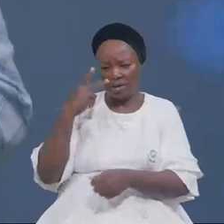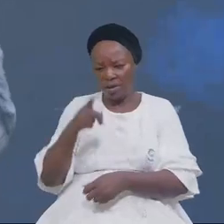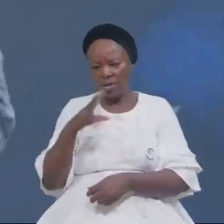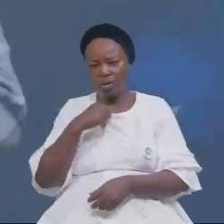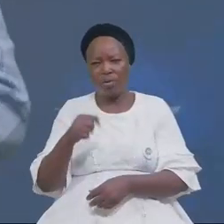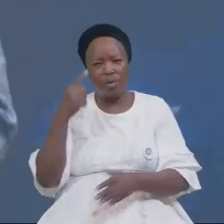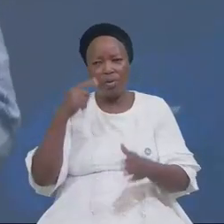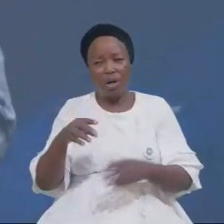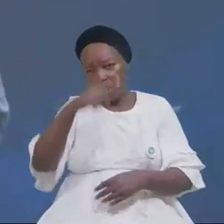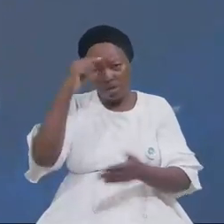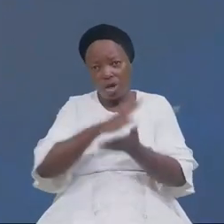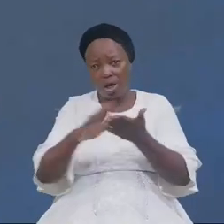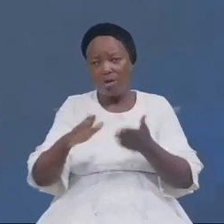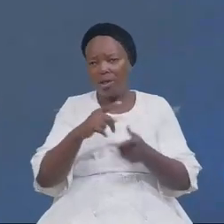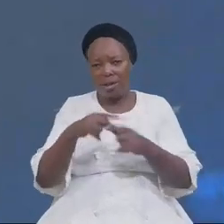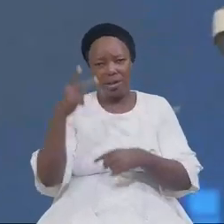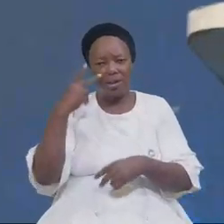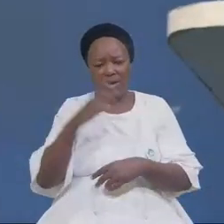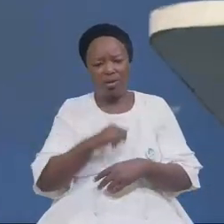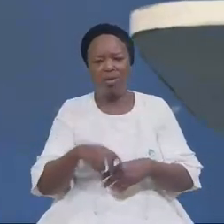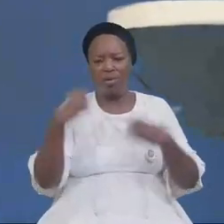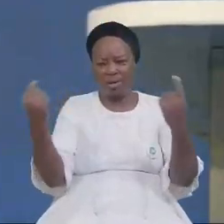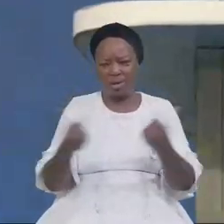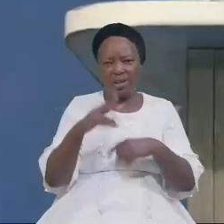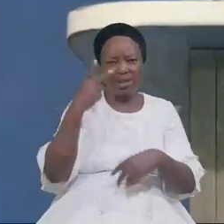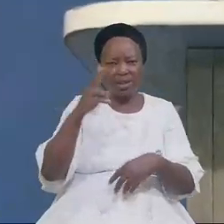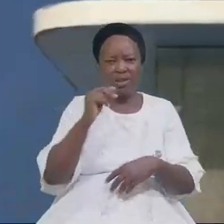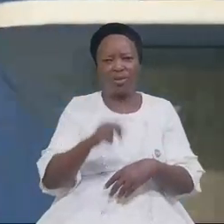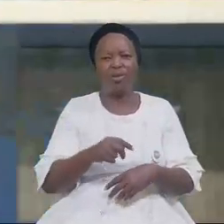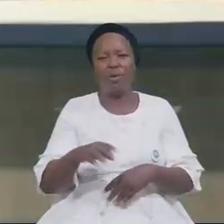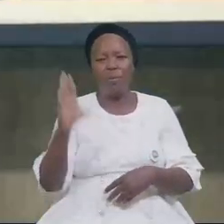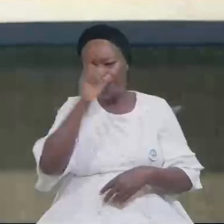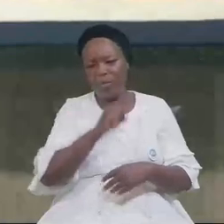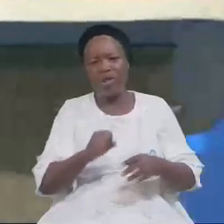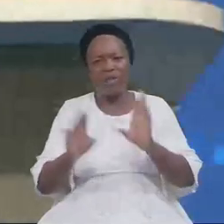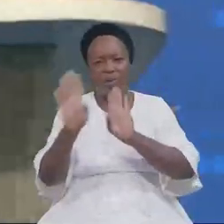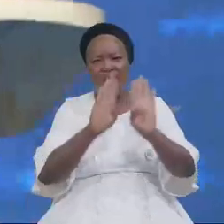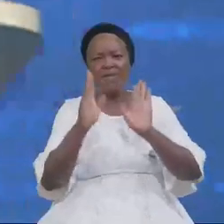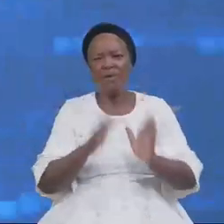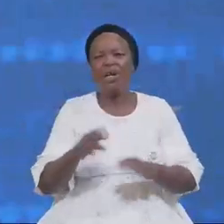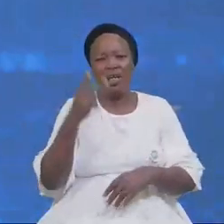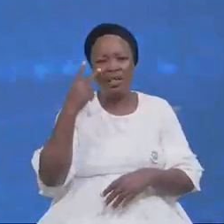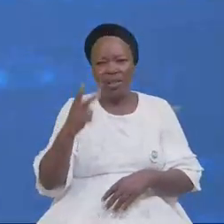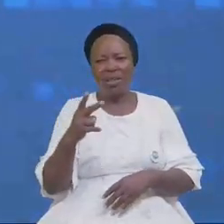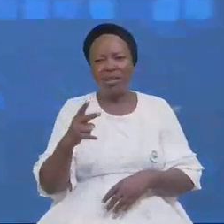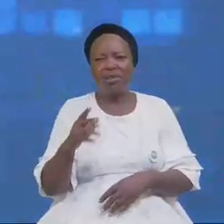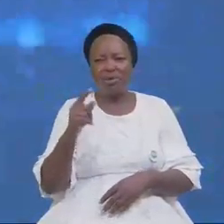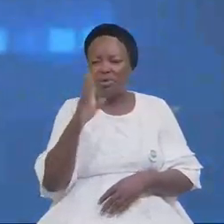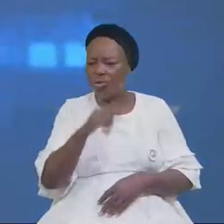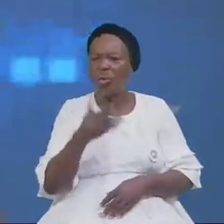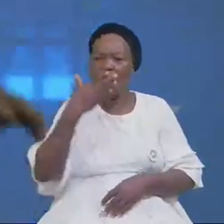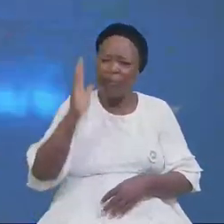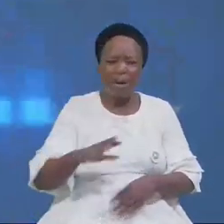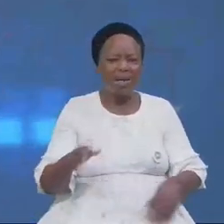personne de qui tu parles a eu voir tes transgressions, ta vie anormale